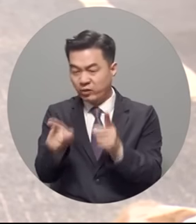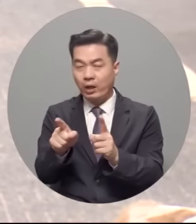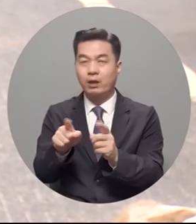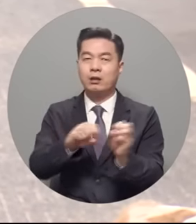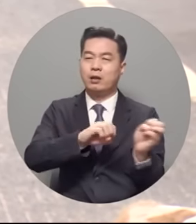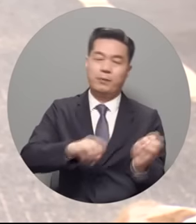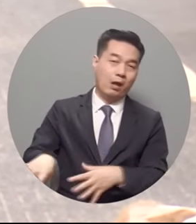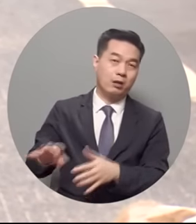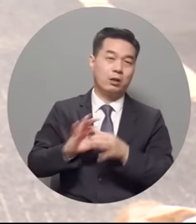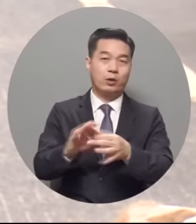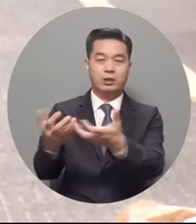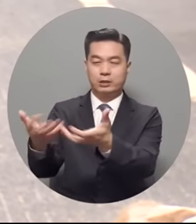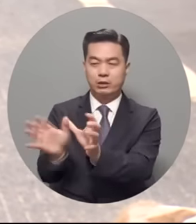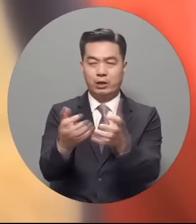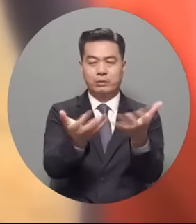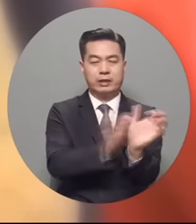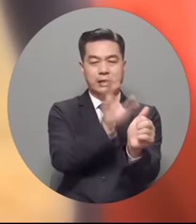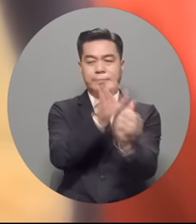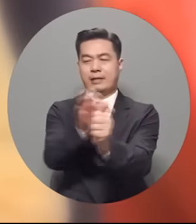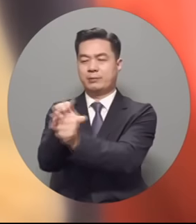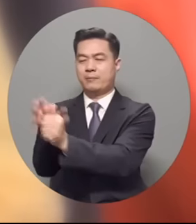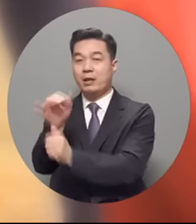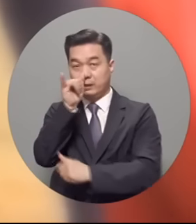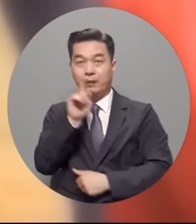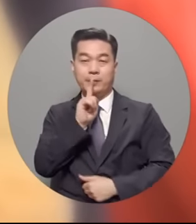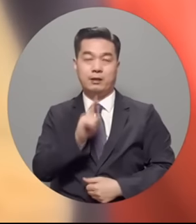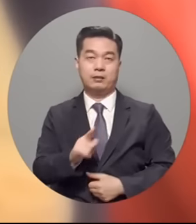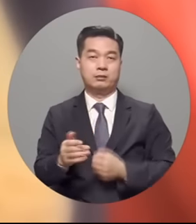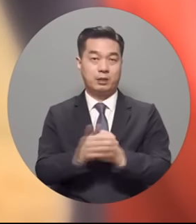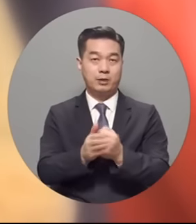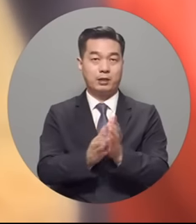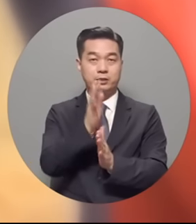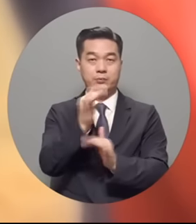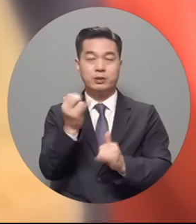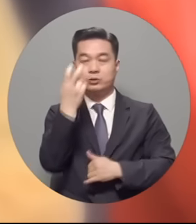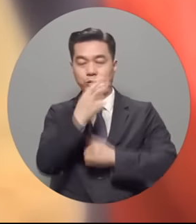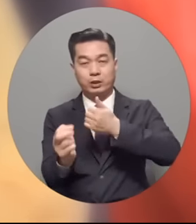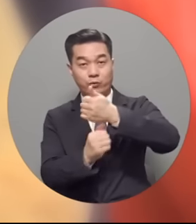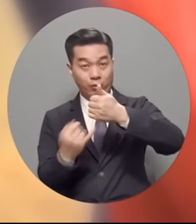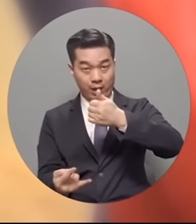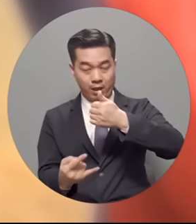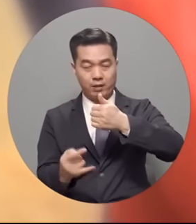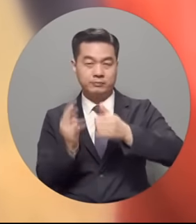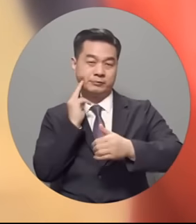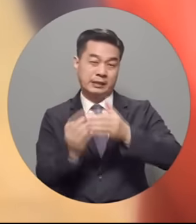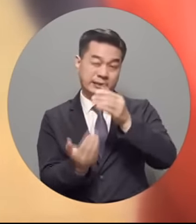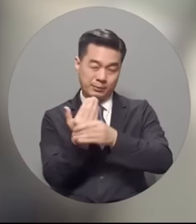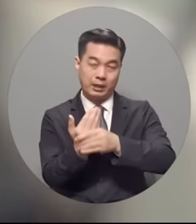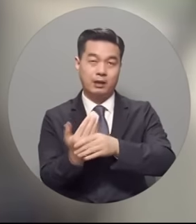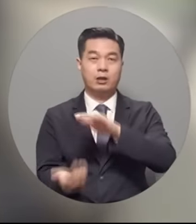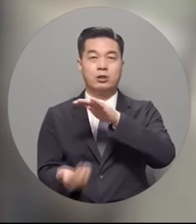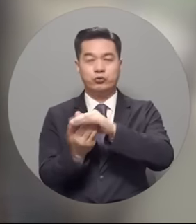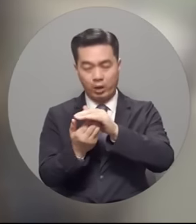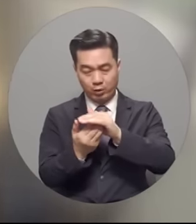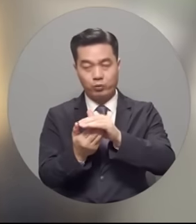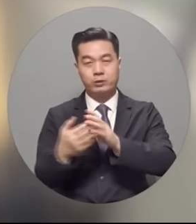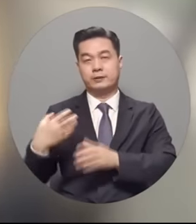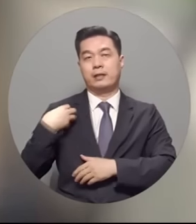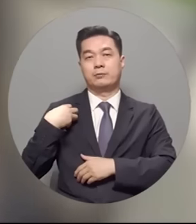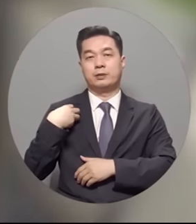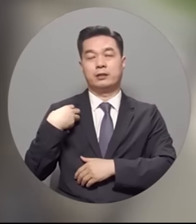책임이 있다고 결론을 냈습니다. 이에 따라 시민조사위는 참사 최고 책임자인 김영환 충북지사와 이범석